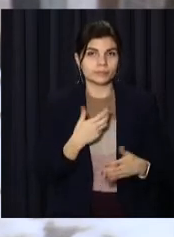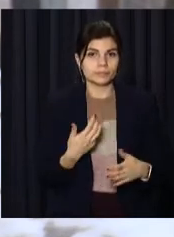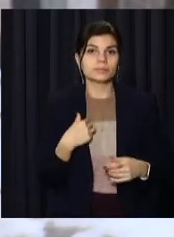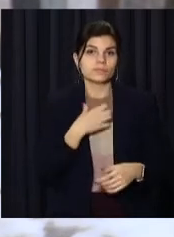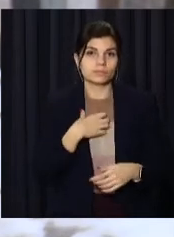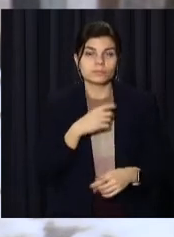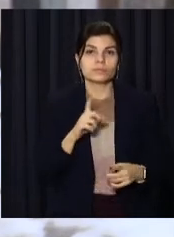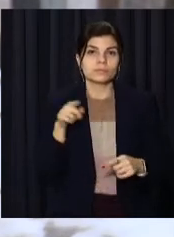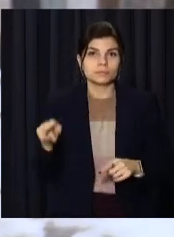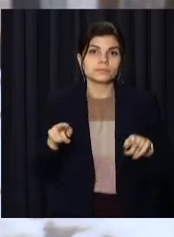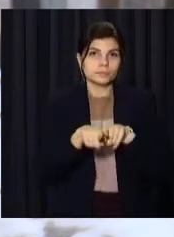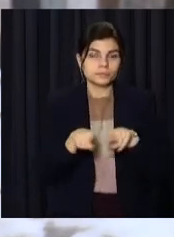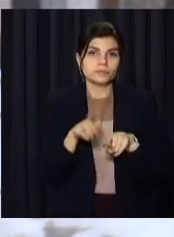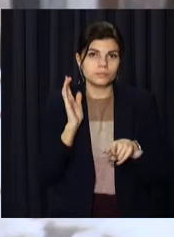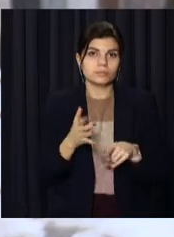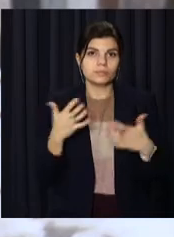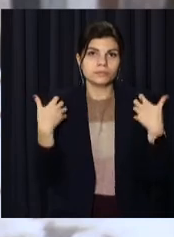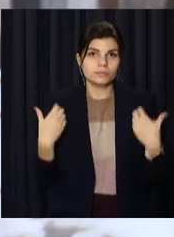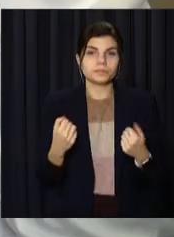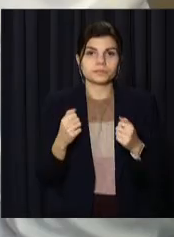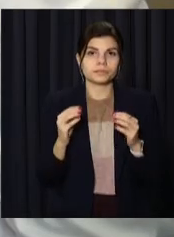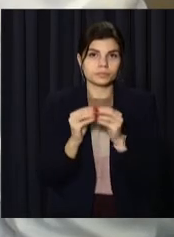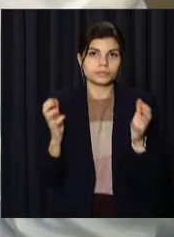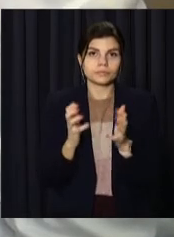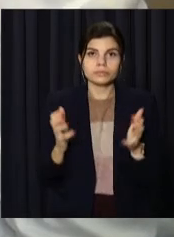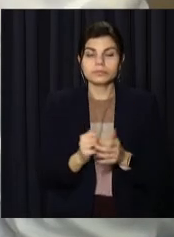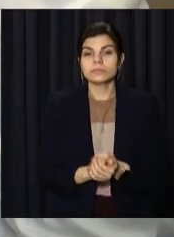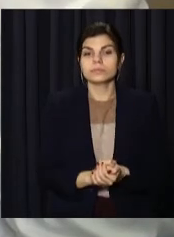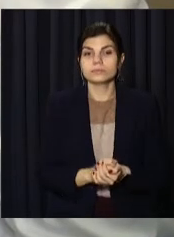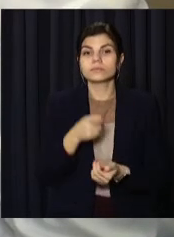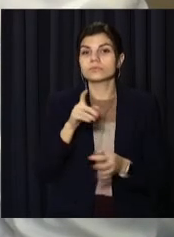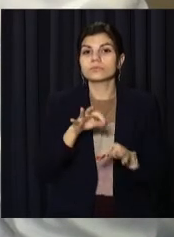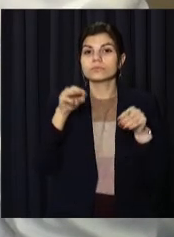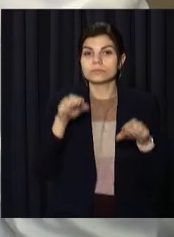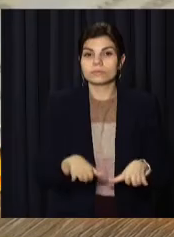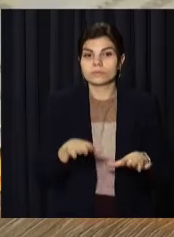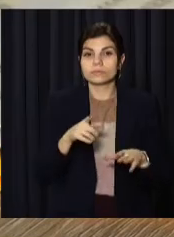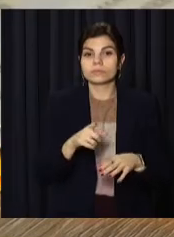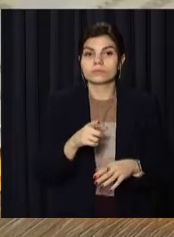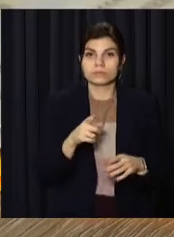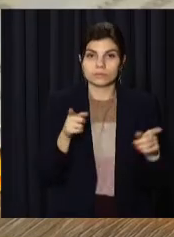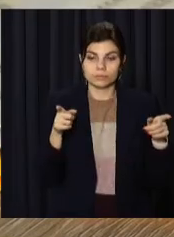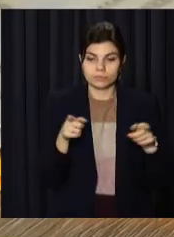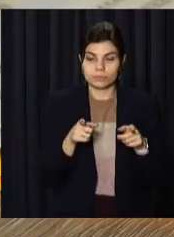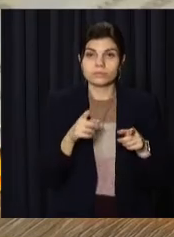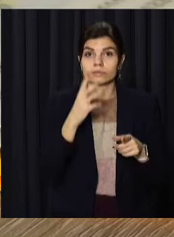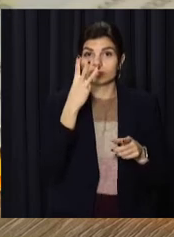важливо, щоб вони були також з бустерною вакциною. Рішення про скорочення терміну дії ковід-сертифікату